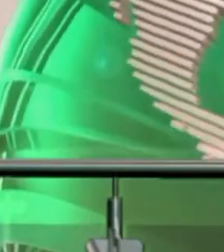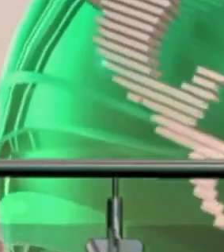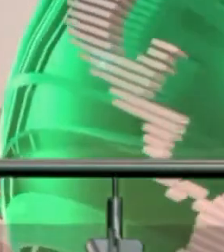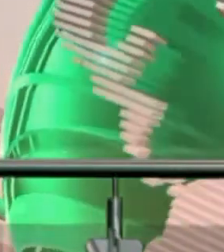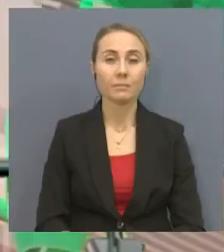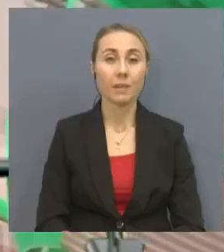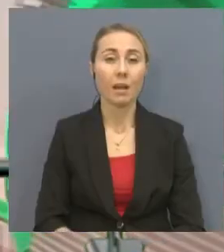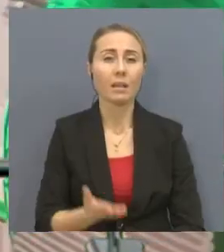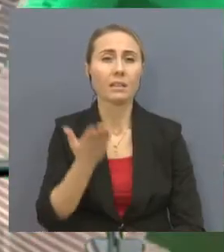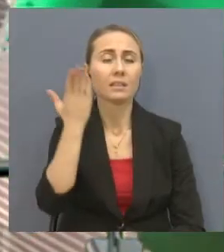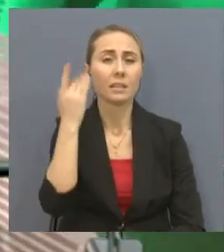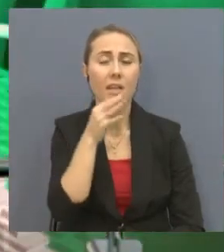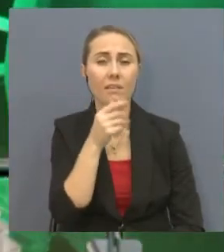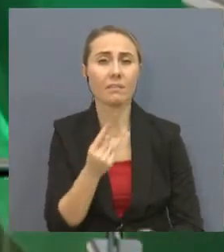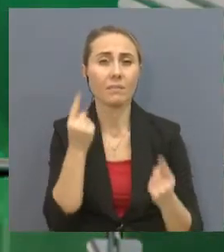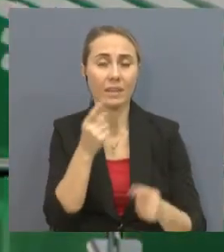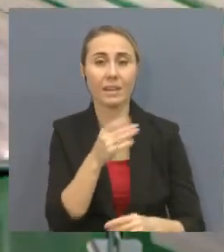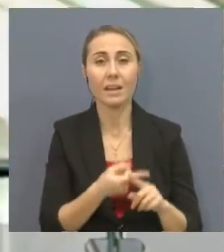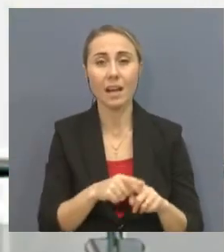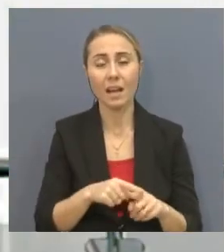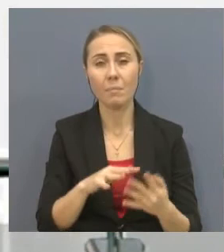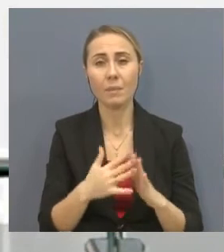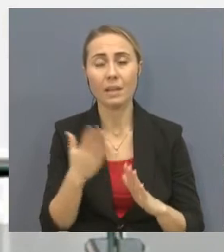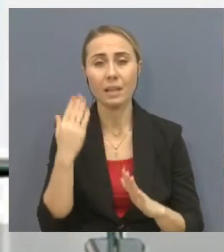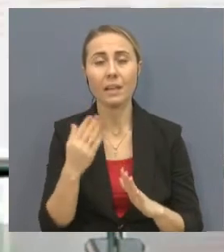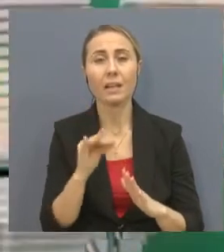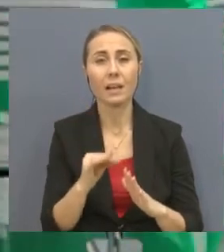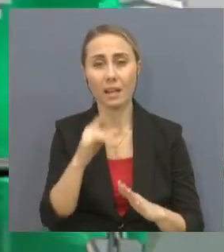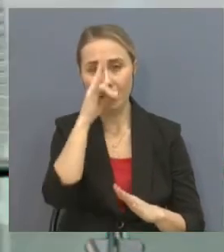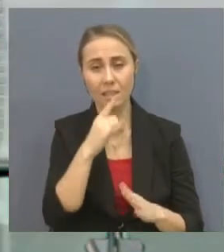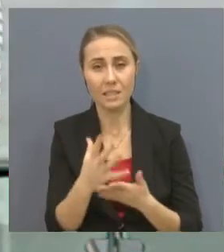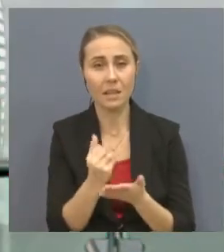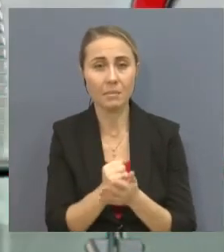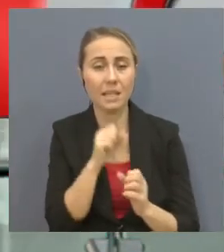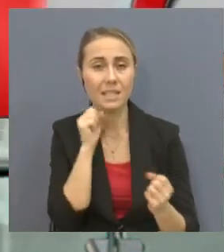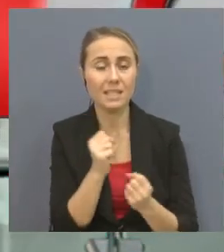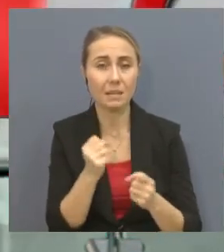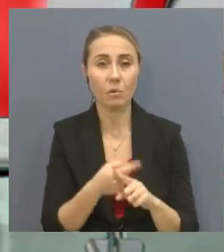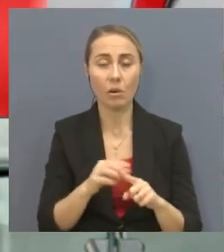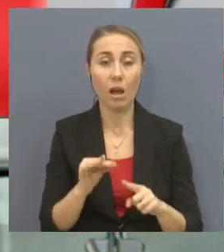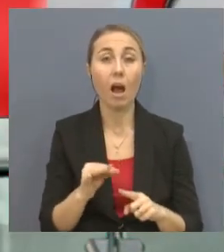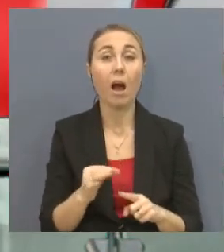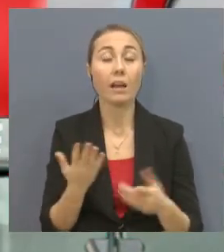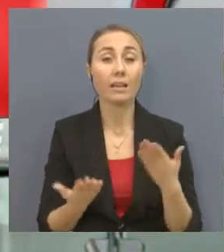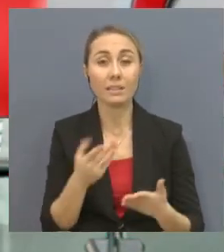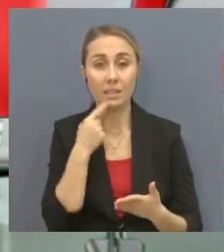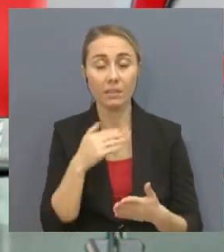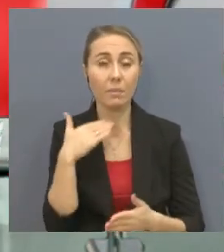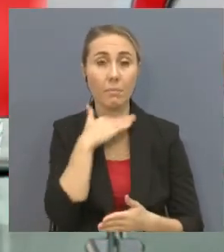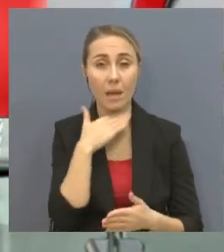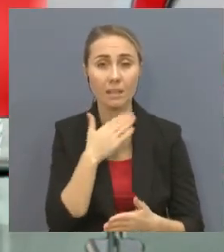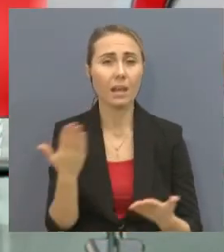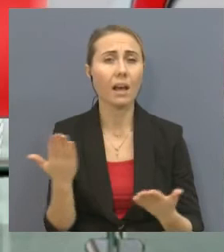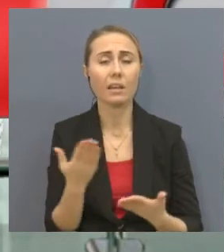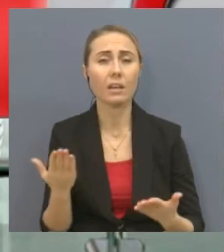с древних времен предки казахов умеют запасаться от продовольствием на зиму а уж если речь зайдет о мясе то